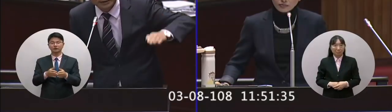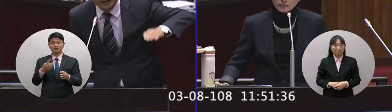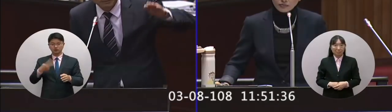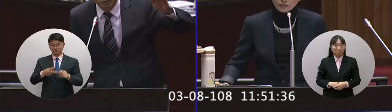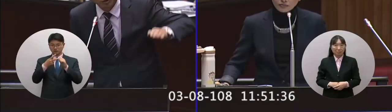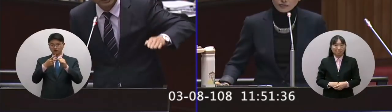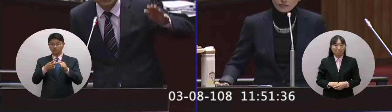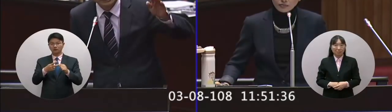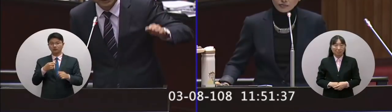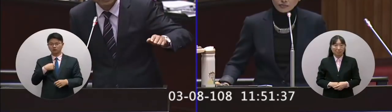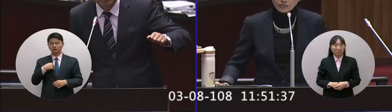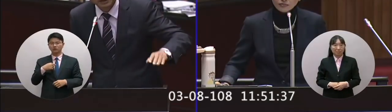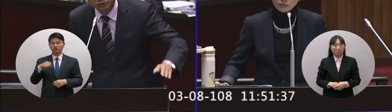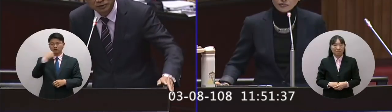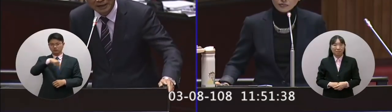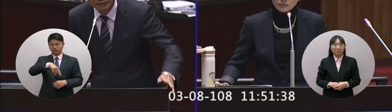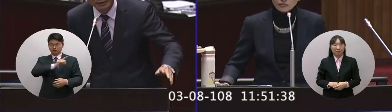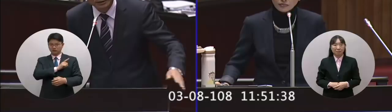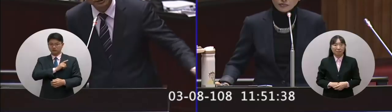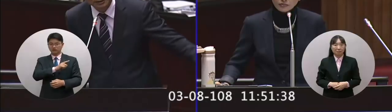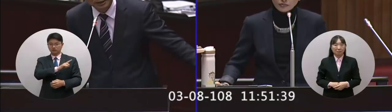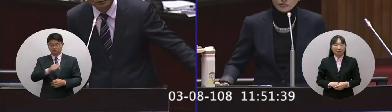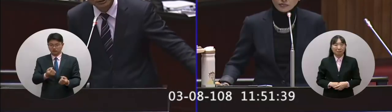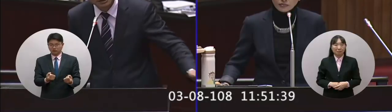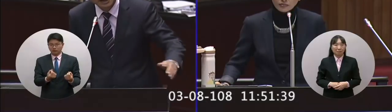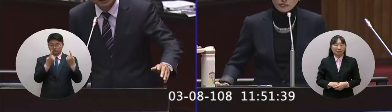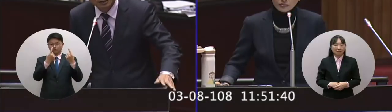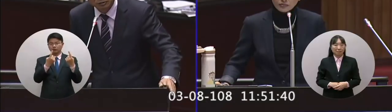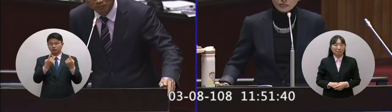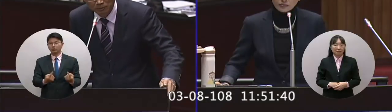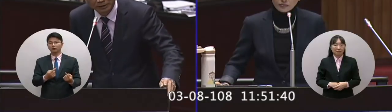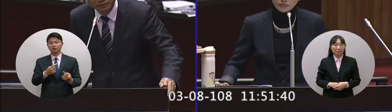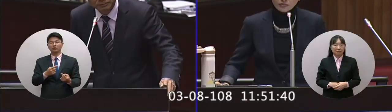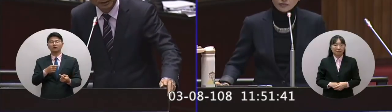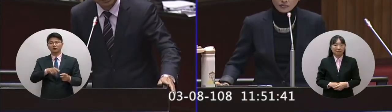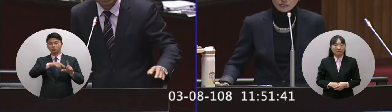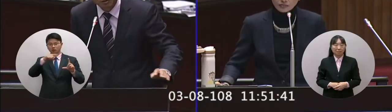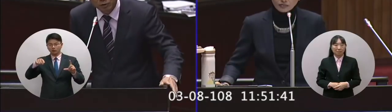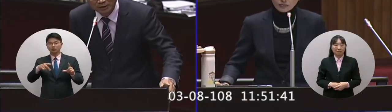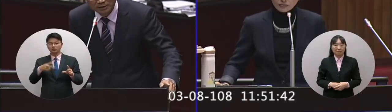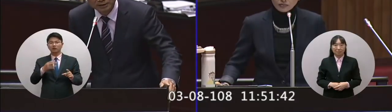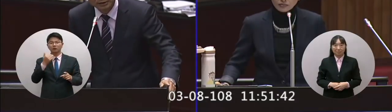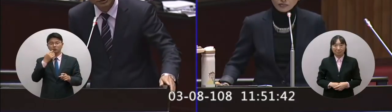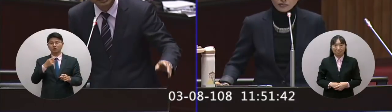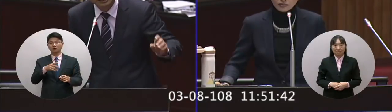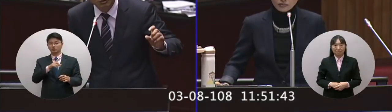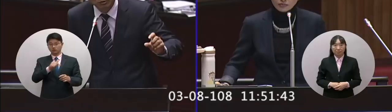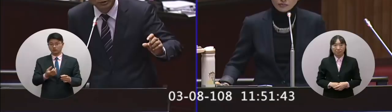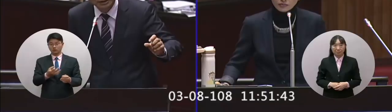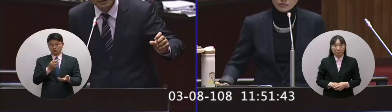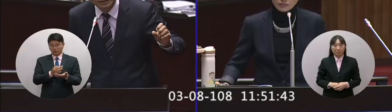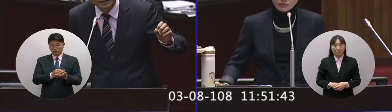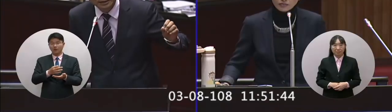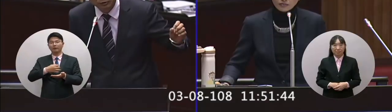国内的价格波动非常的大，不能说价格低的时候才卖到日本，价格高就不卖到日本。农委会的责任就是